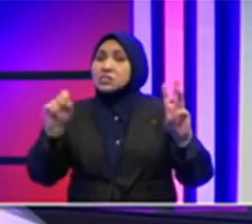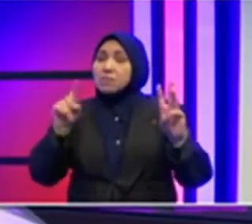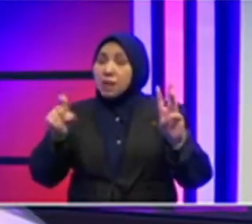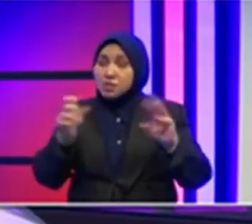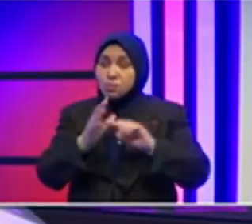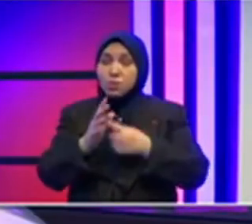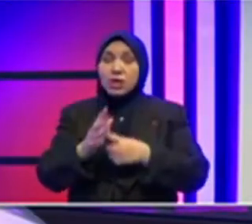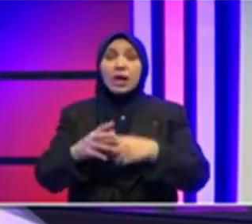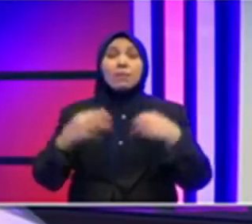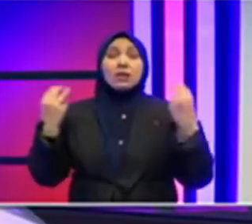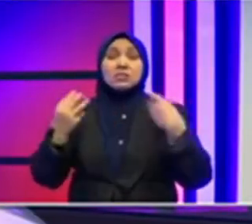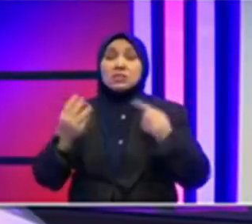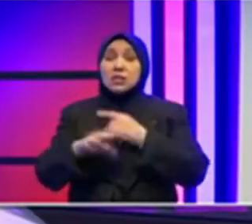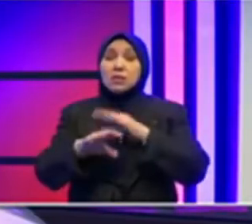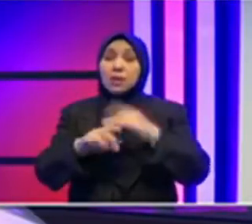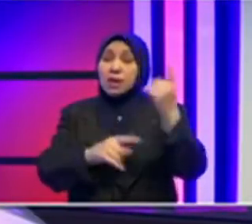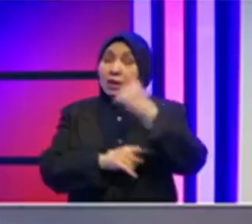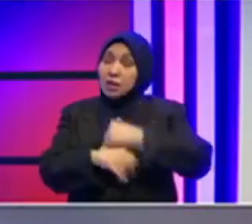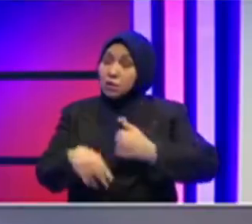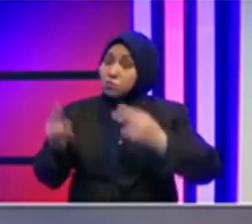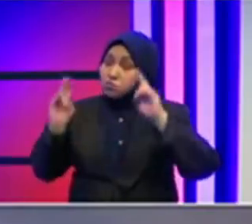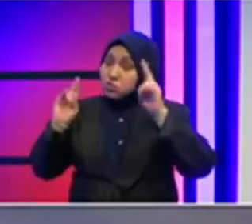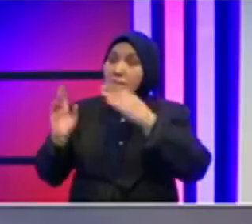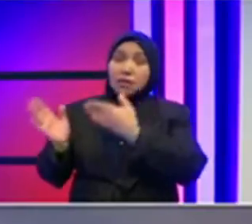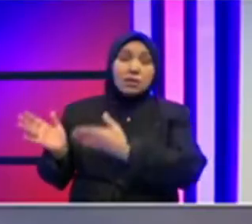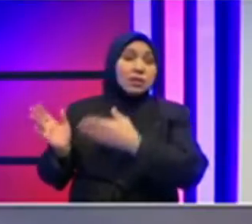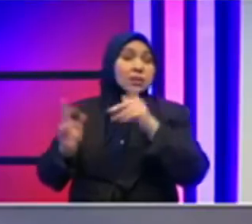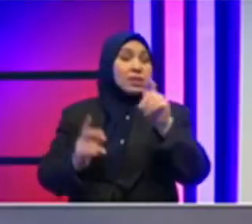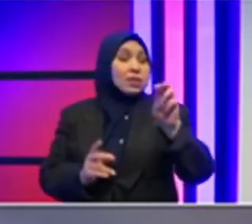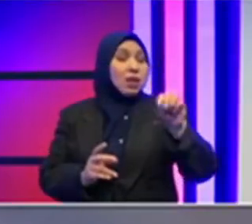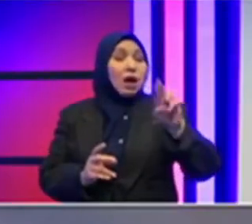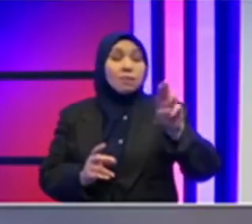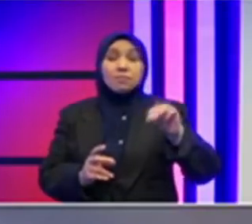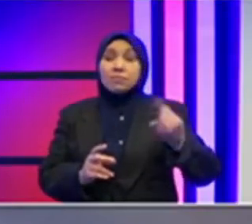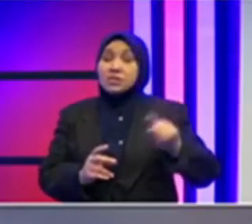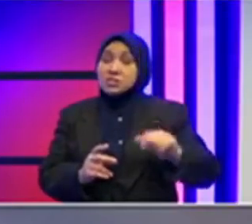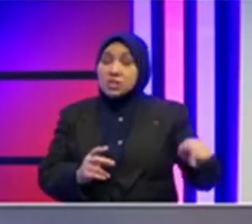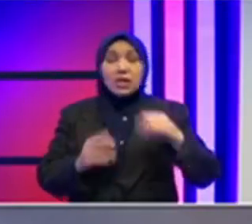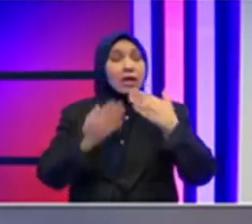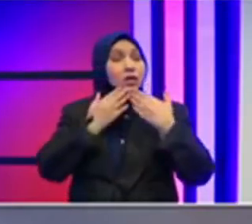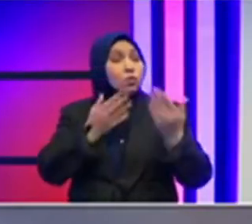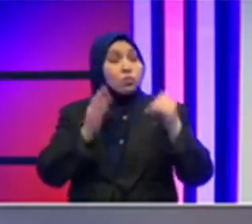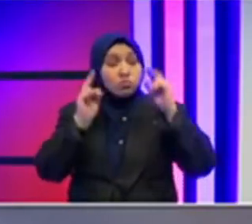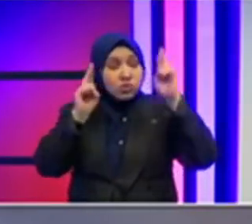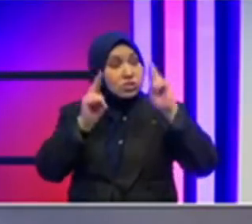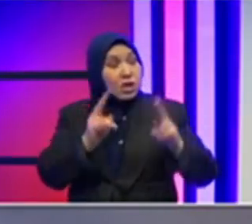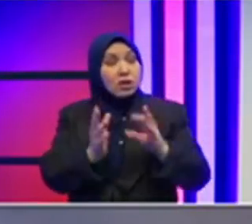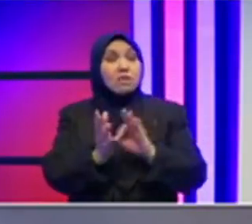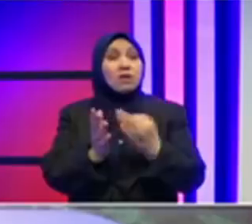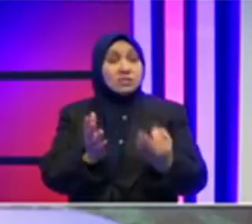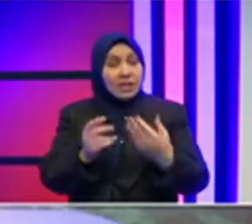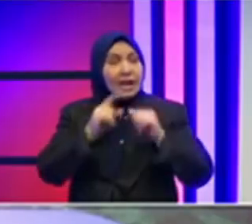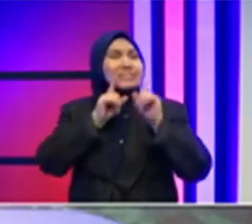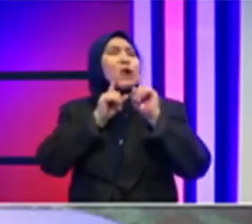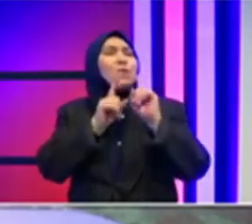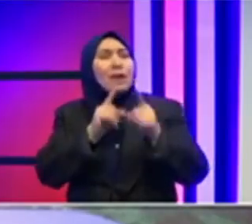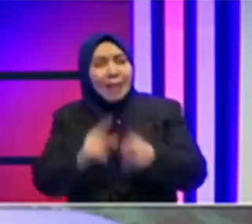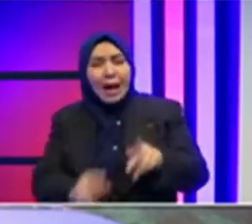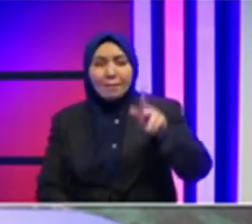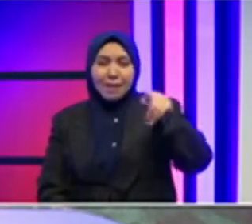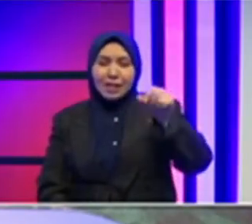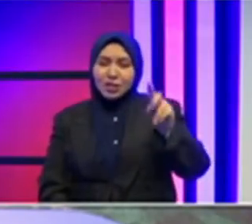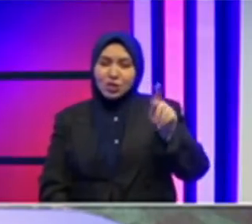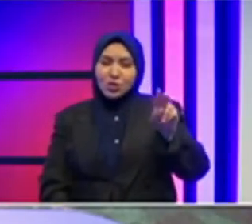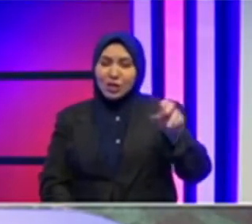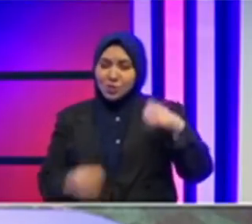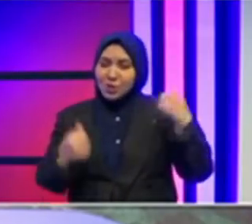kita pada hari ini bersama Al-Fadhil Ustaz Tirmizi Abdul Rahman. Terima kasih Al-Fadhil Ustaz Fazrul. Nak balaslah. Nak balas Ustaz. Ya? Nak meraihkan sahabat-sahabat